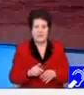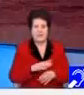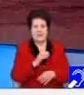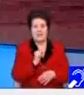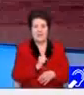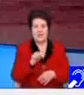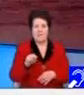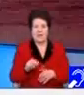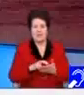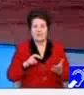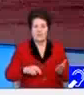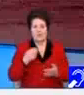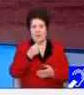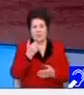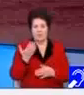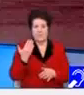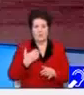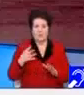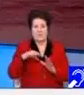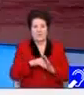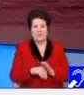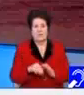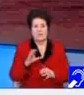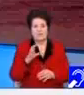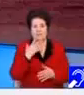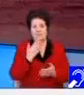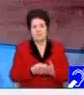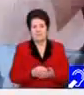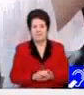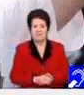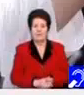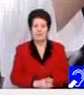Andrei Pavel, care s-a retras anul trecut pentru a intra în staful Simonei Halep.